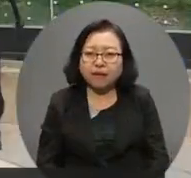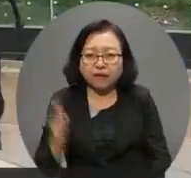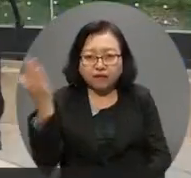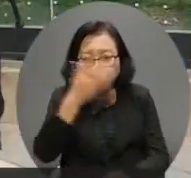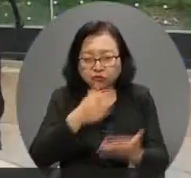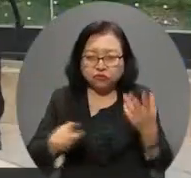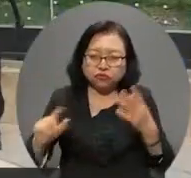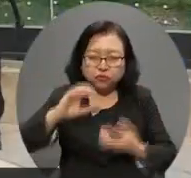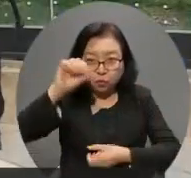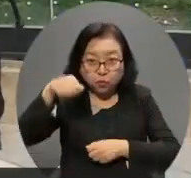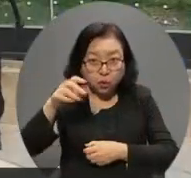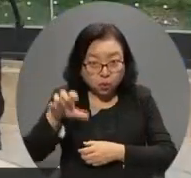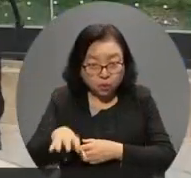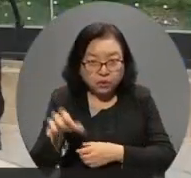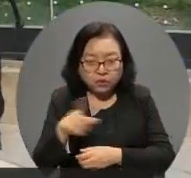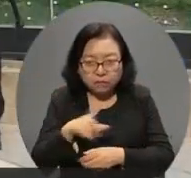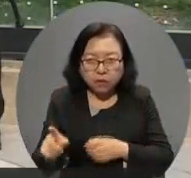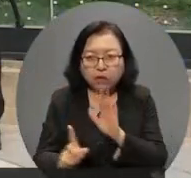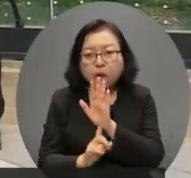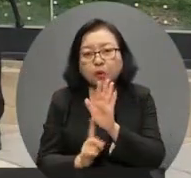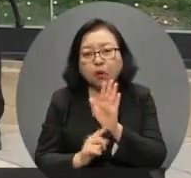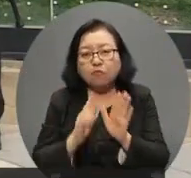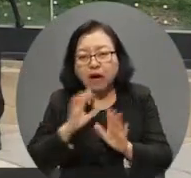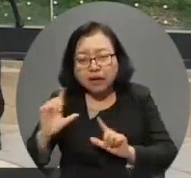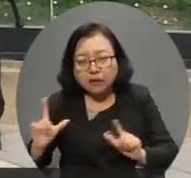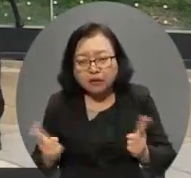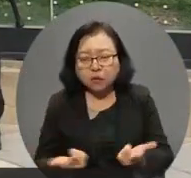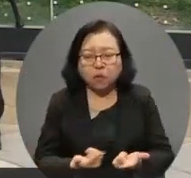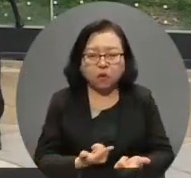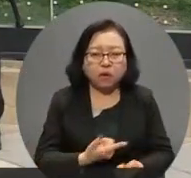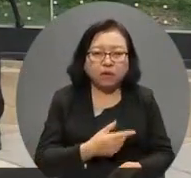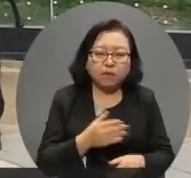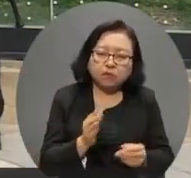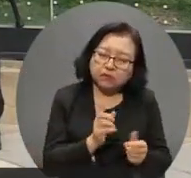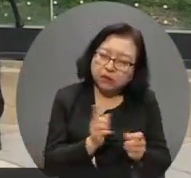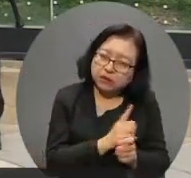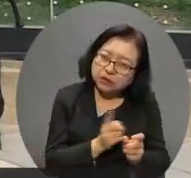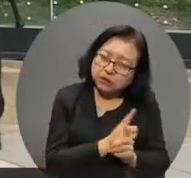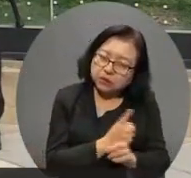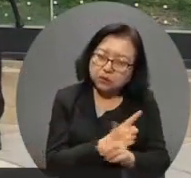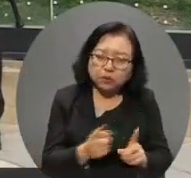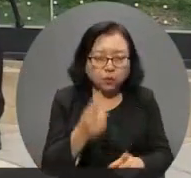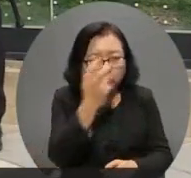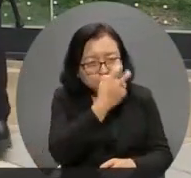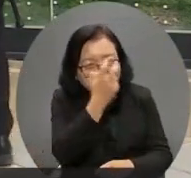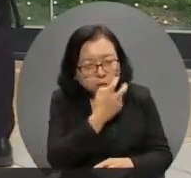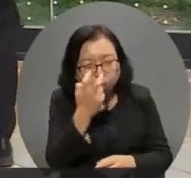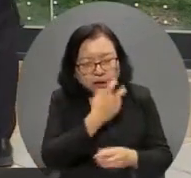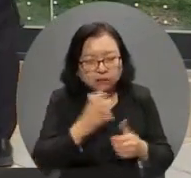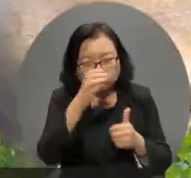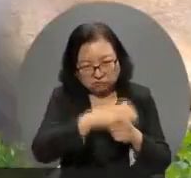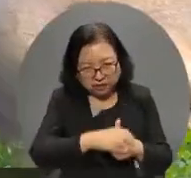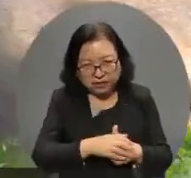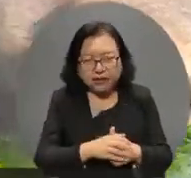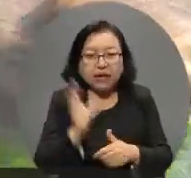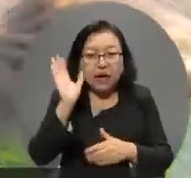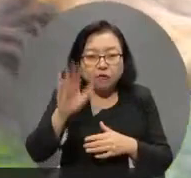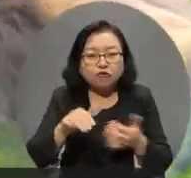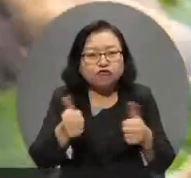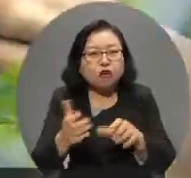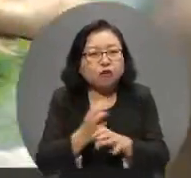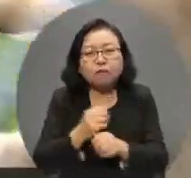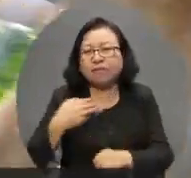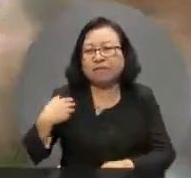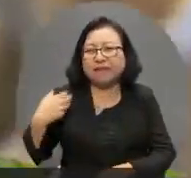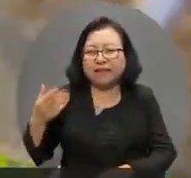전시도 하지만 나이 들고 병든 동물들을 보살피는 특별한 역할도 합니다. 남은 시간이 얼마나 될지는 모르지만 바람이가